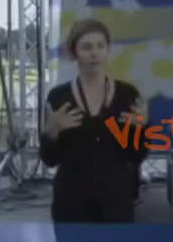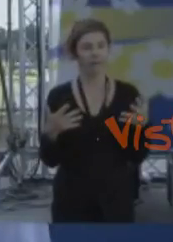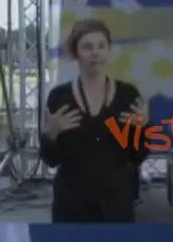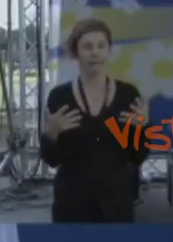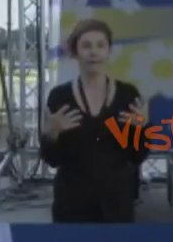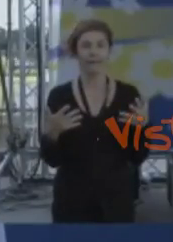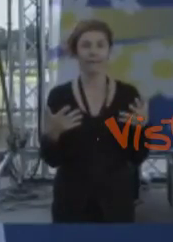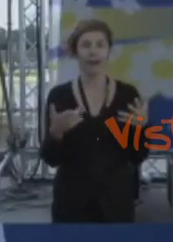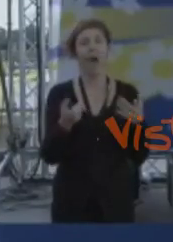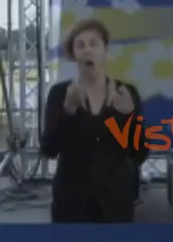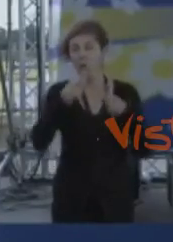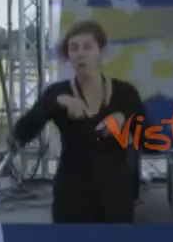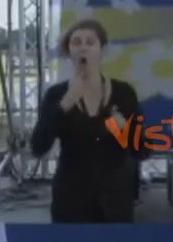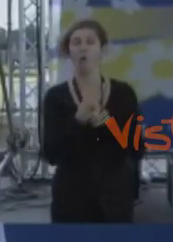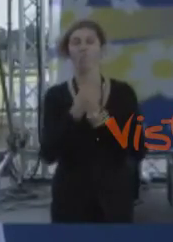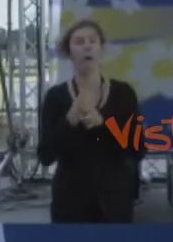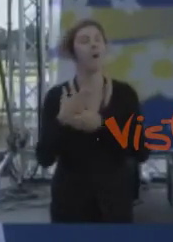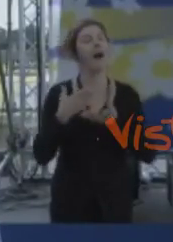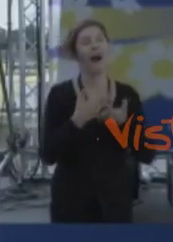e che dovremo aiutare tutti assieme,